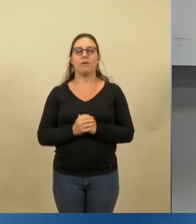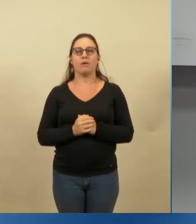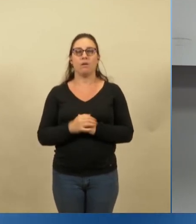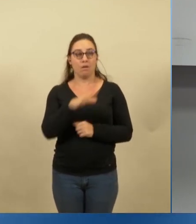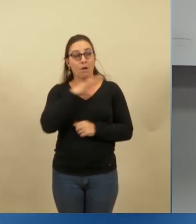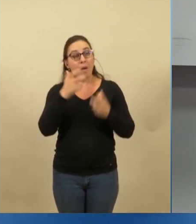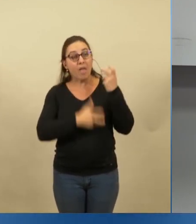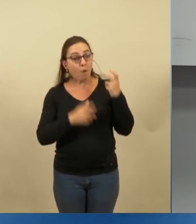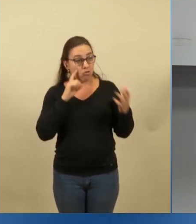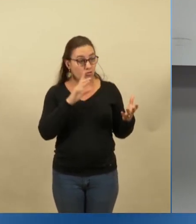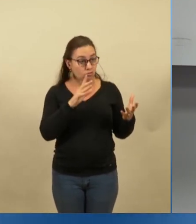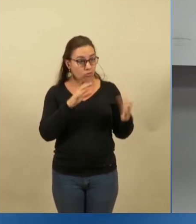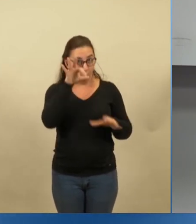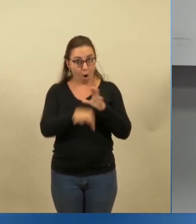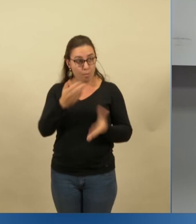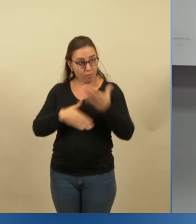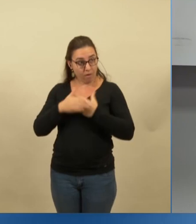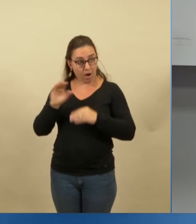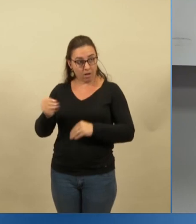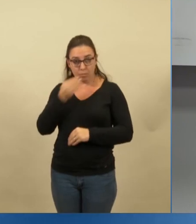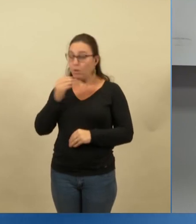madame son pouvoir